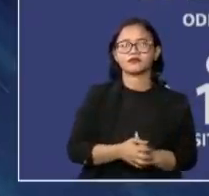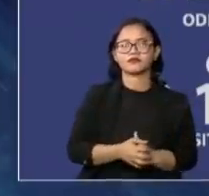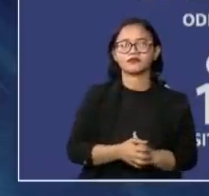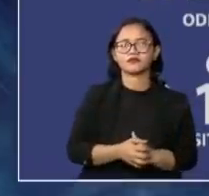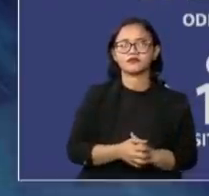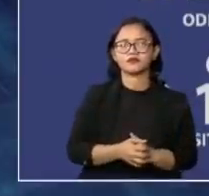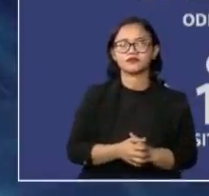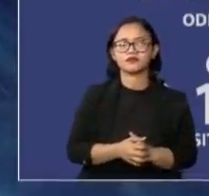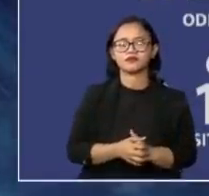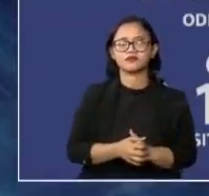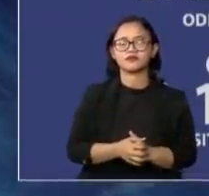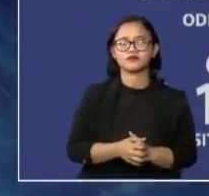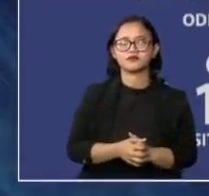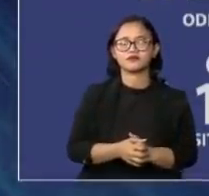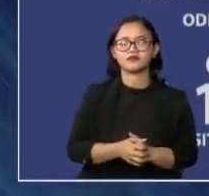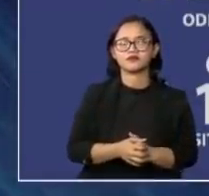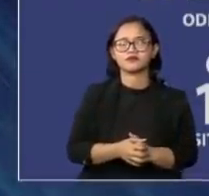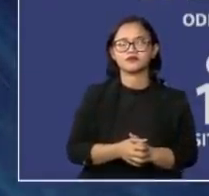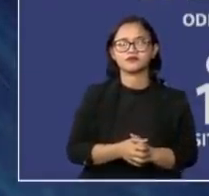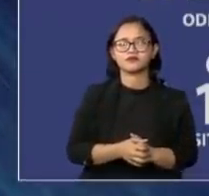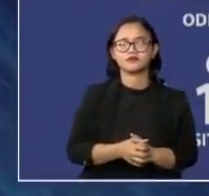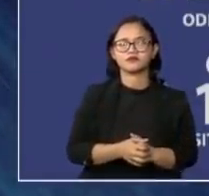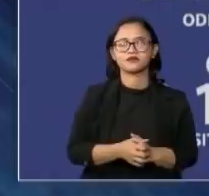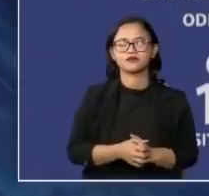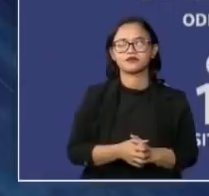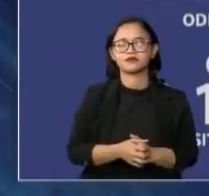2.620 orang.